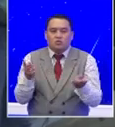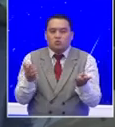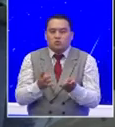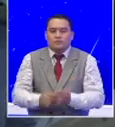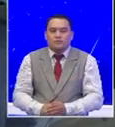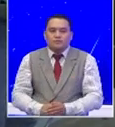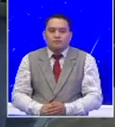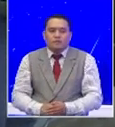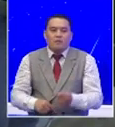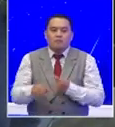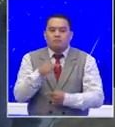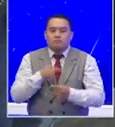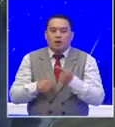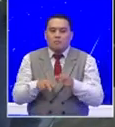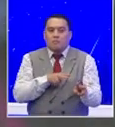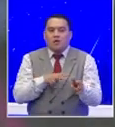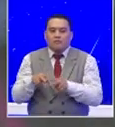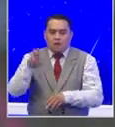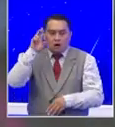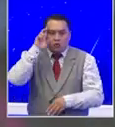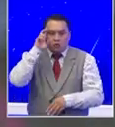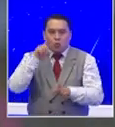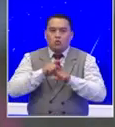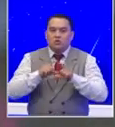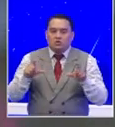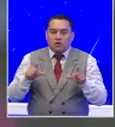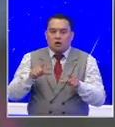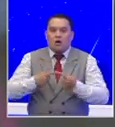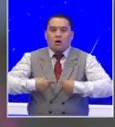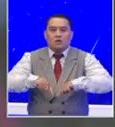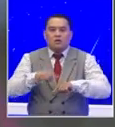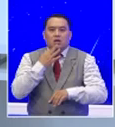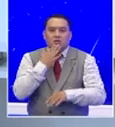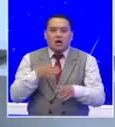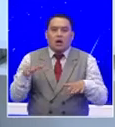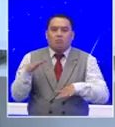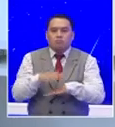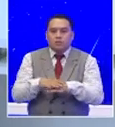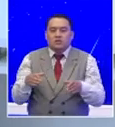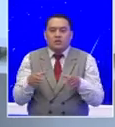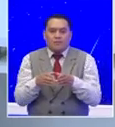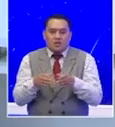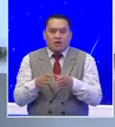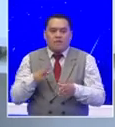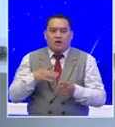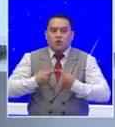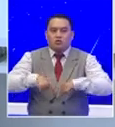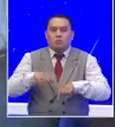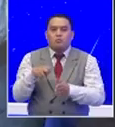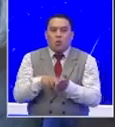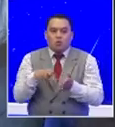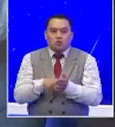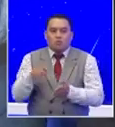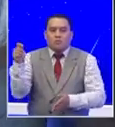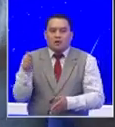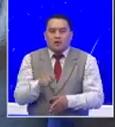объектов малого и среднего бизнеса, под наблюдением государственные учреждения и отделения национальных компаний. Одним из таких стало отделение Казпочты.